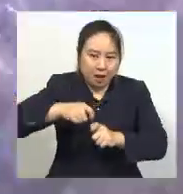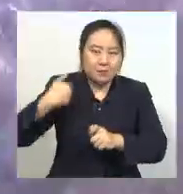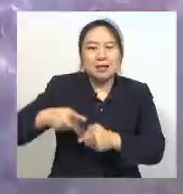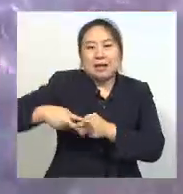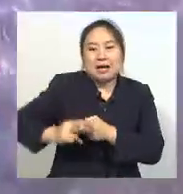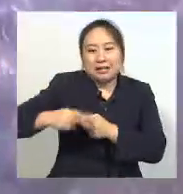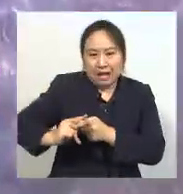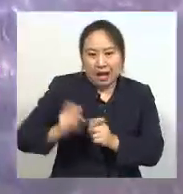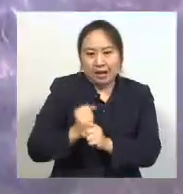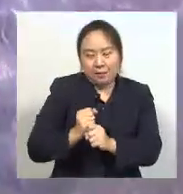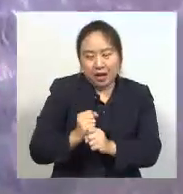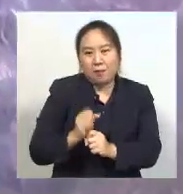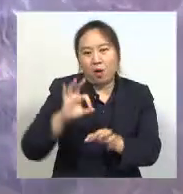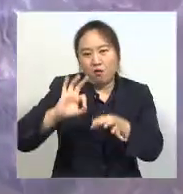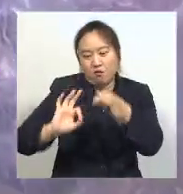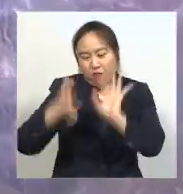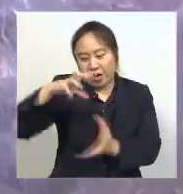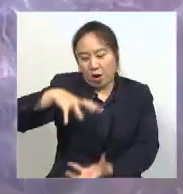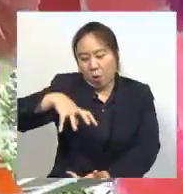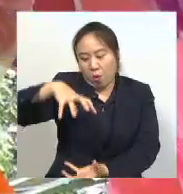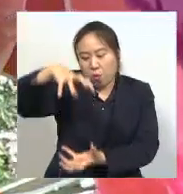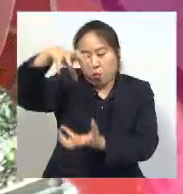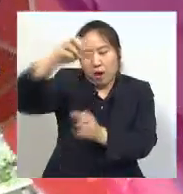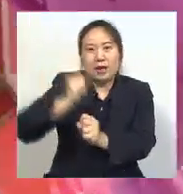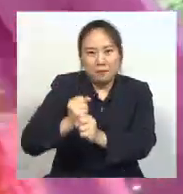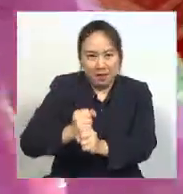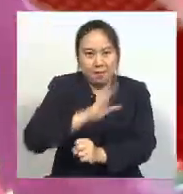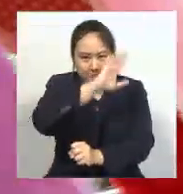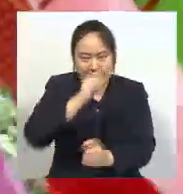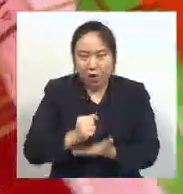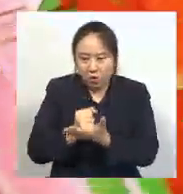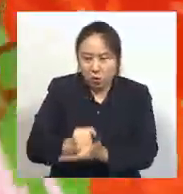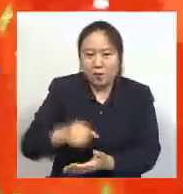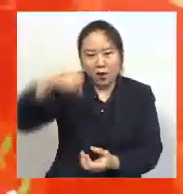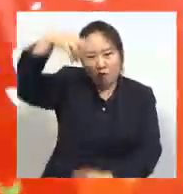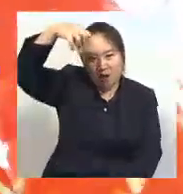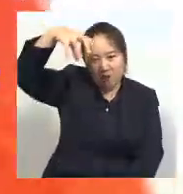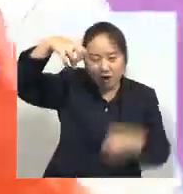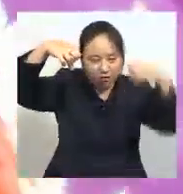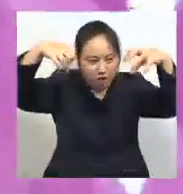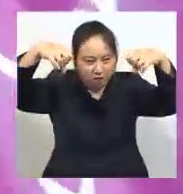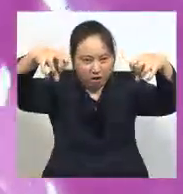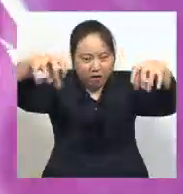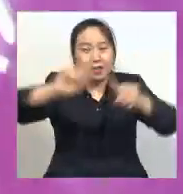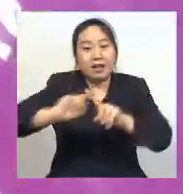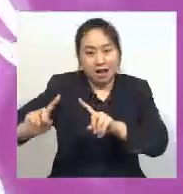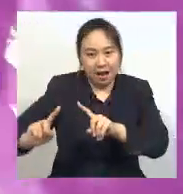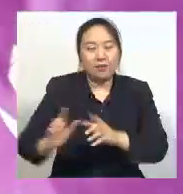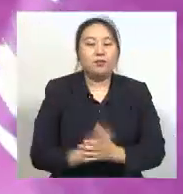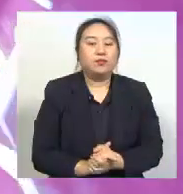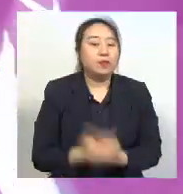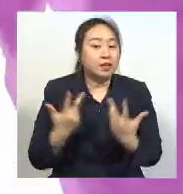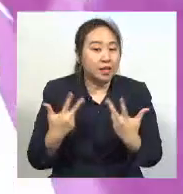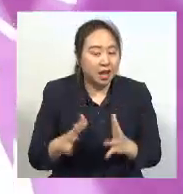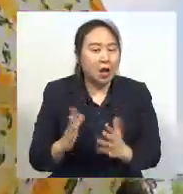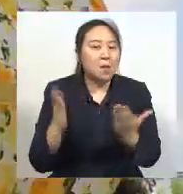ประดิษฐ์โคมในราชสำนักลงมาด้วยจึงมีการประดิษฐ์โคมประดับในคุ้มหลวงเมื่อถึงงานเทศกาลยี่เปงจากนั้นก็ได้แพร่หลายเป็